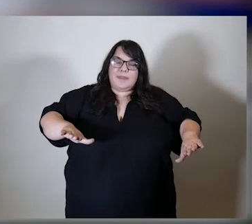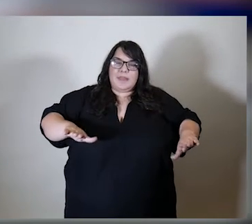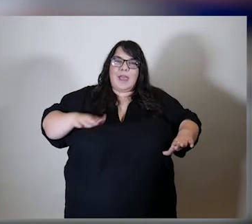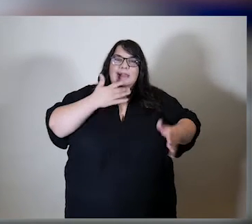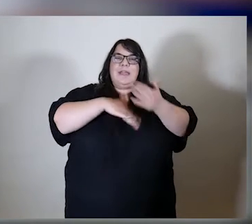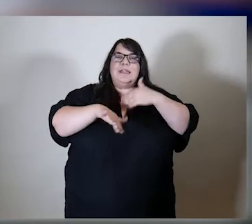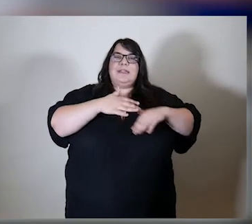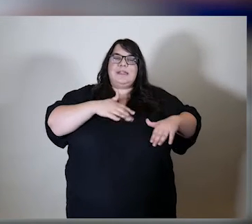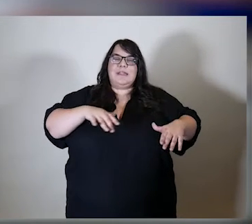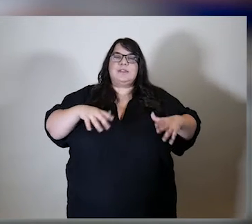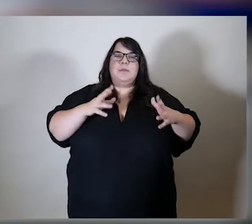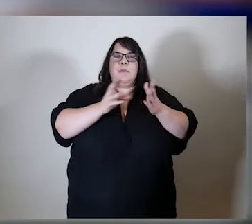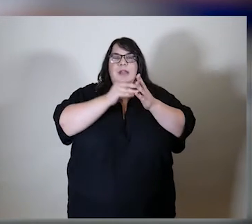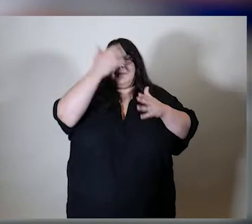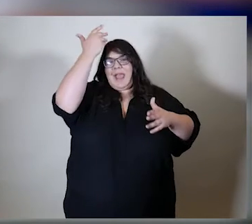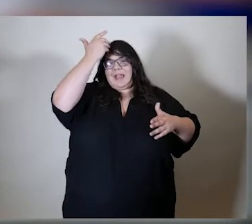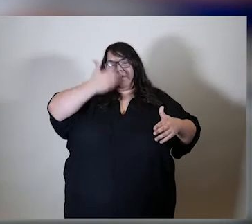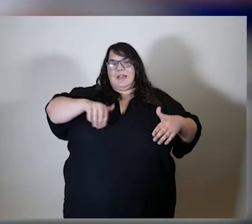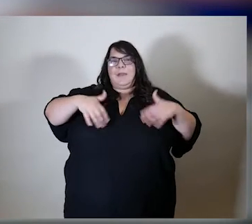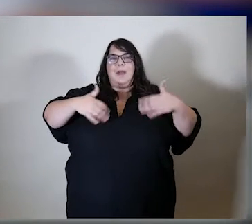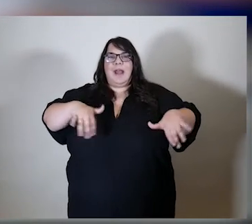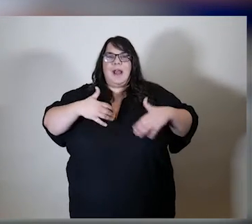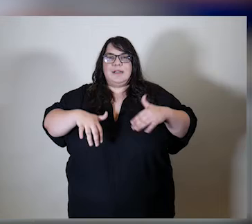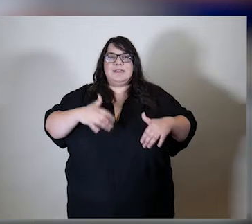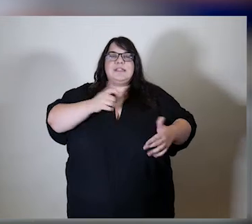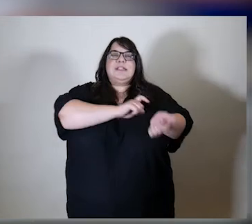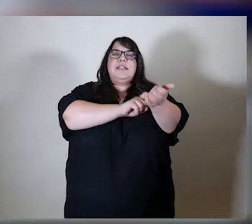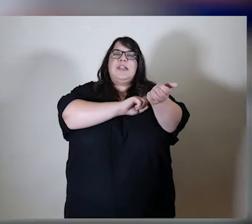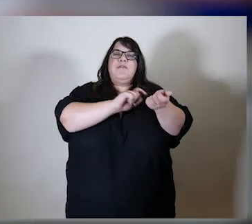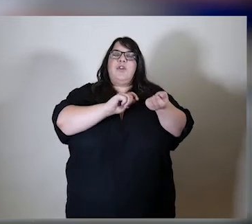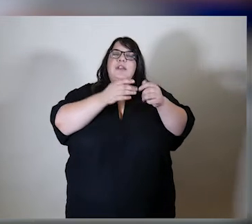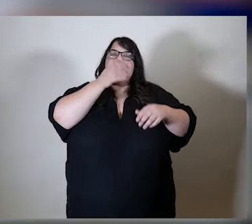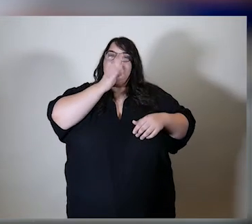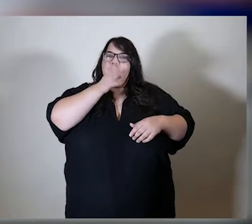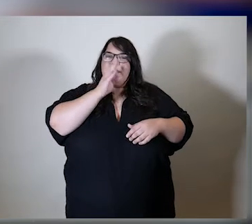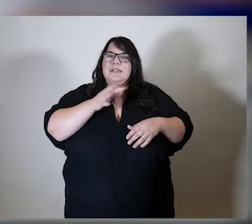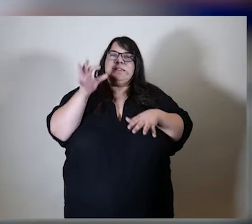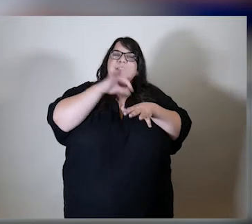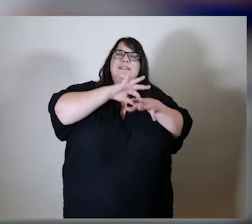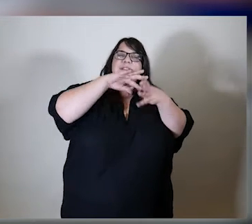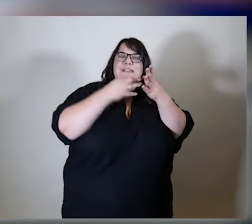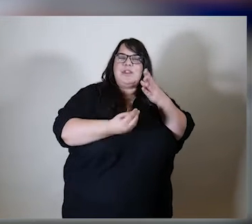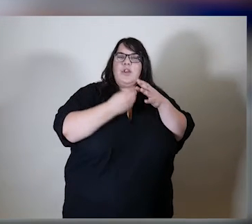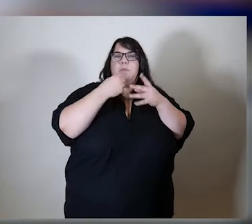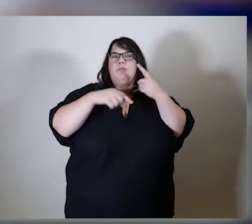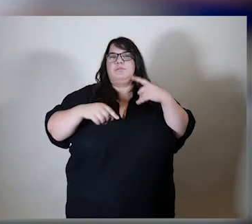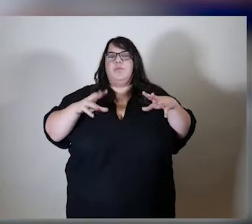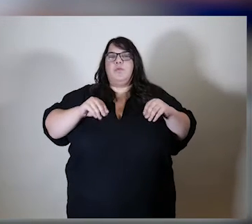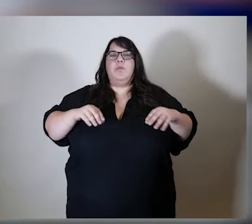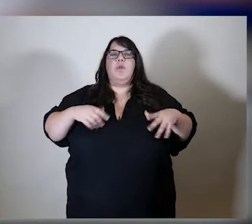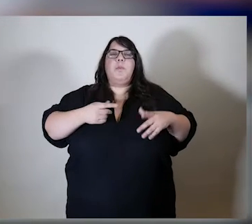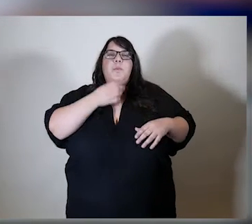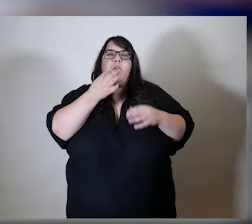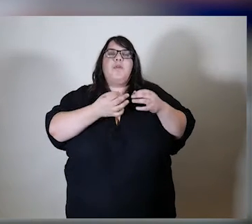αναπτυξιακές δυσκολίες, όπως εγκεφαλική παράλυση, νευρομυϊκές παθήσεις, σύνδρομα με συνοδά κινητικά προβλήματα,